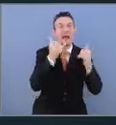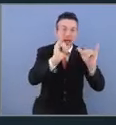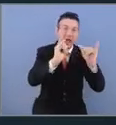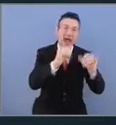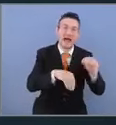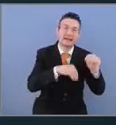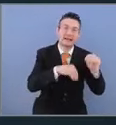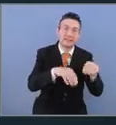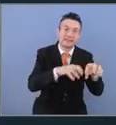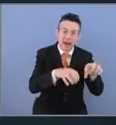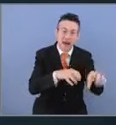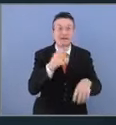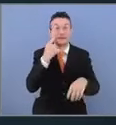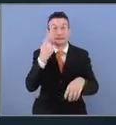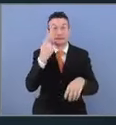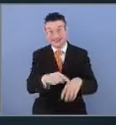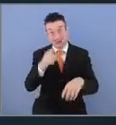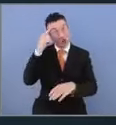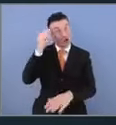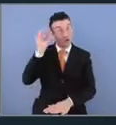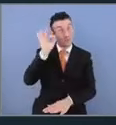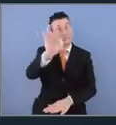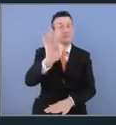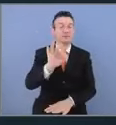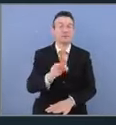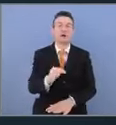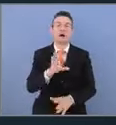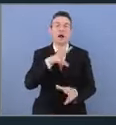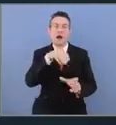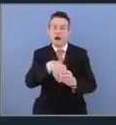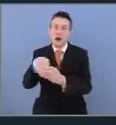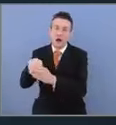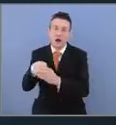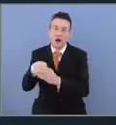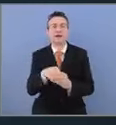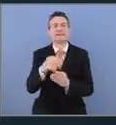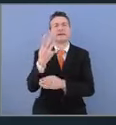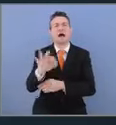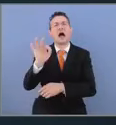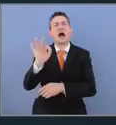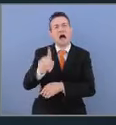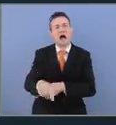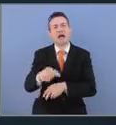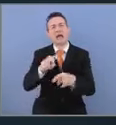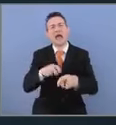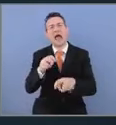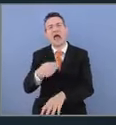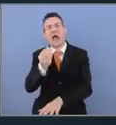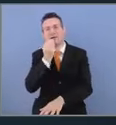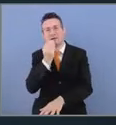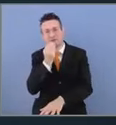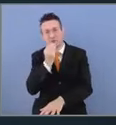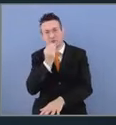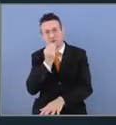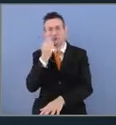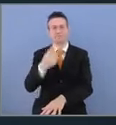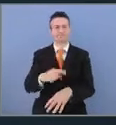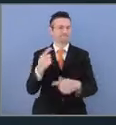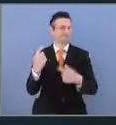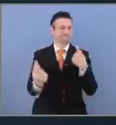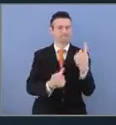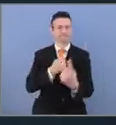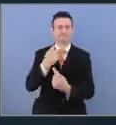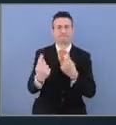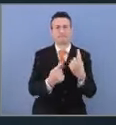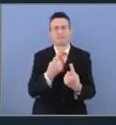tradotta all'interno di tutte le aree di specializzazione, anche in questa dell'agri-food, in un contesto in cui davvero dalla produzione.